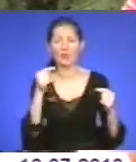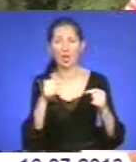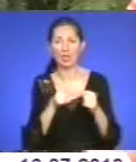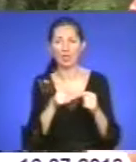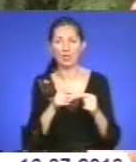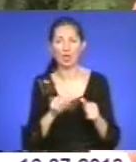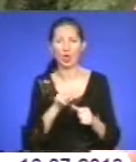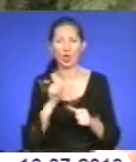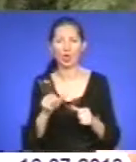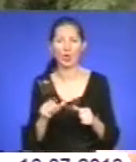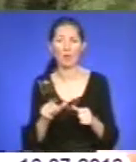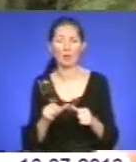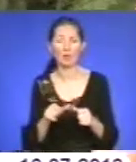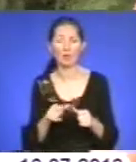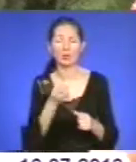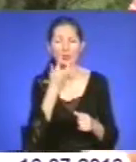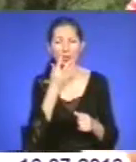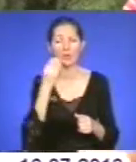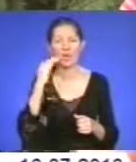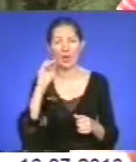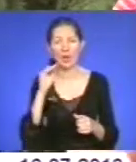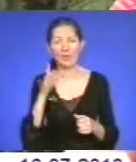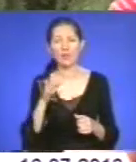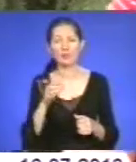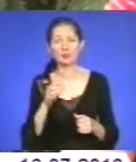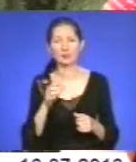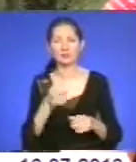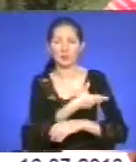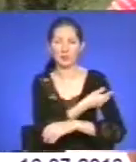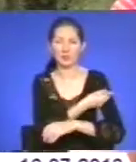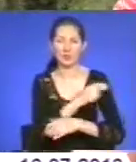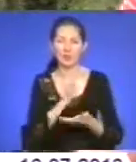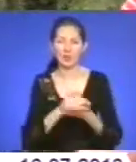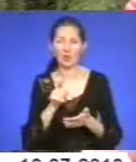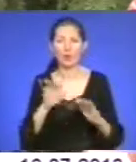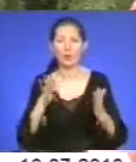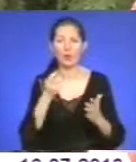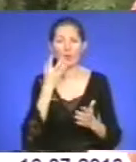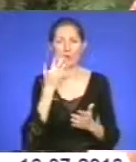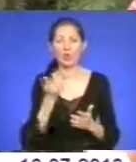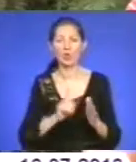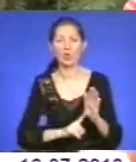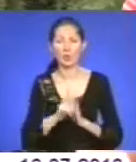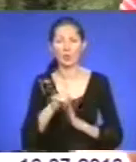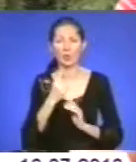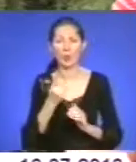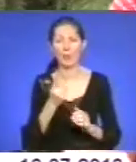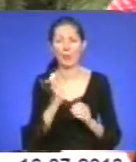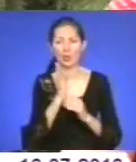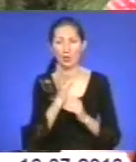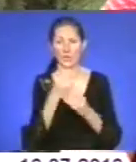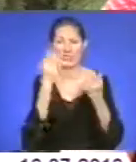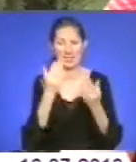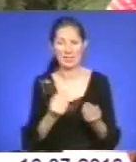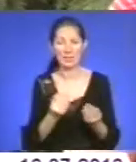Зокрема, позитивний ефект від антирабічних щеплень є в тому випадку, коли вони розпочаті в перші 14